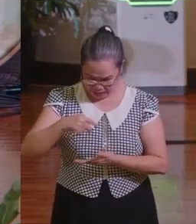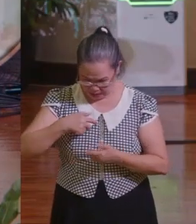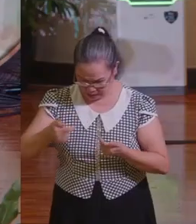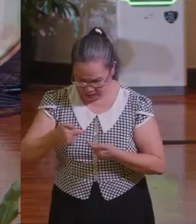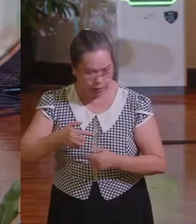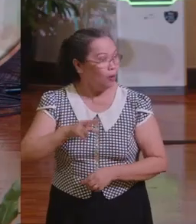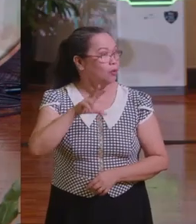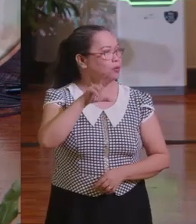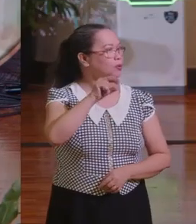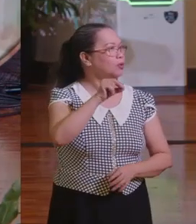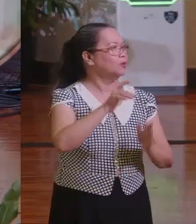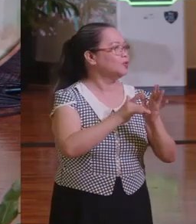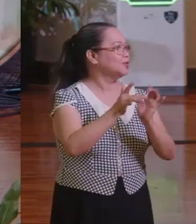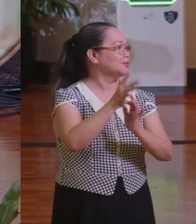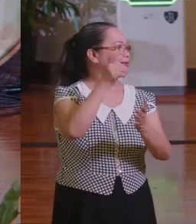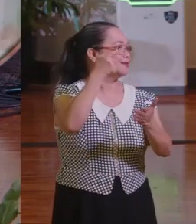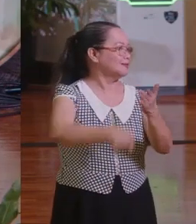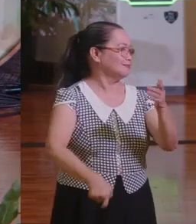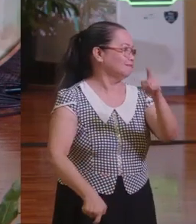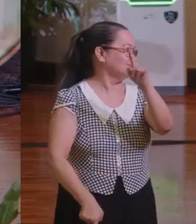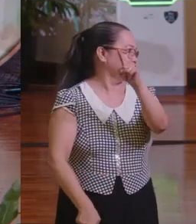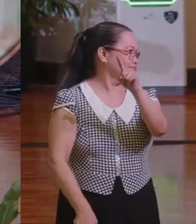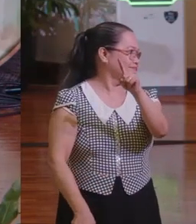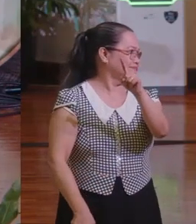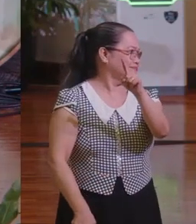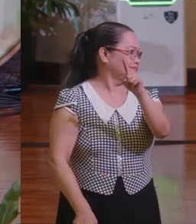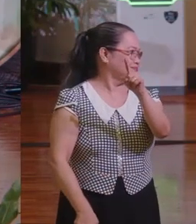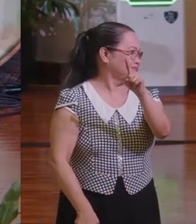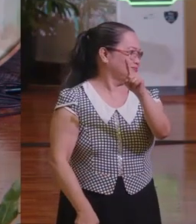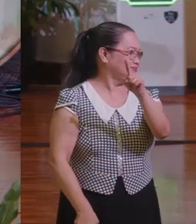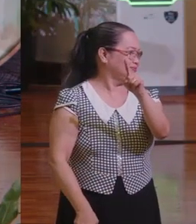ang nagbayad. Yan po ang